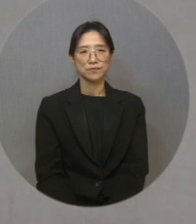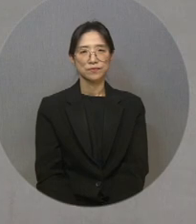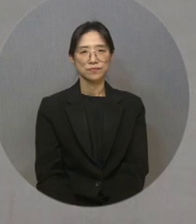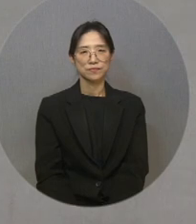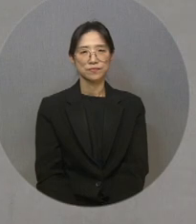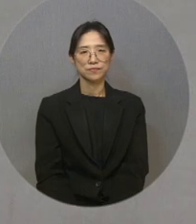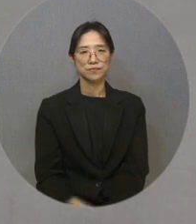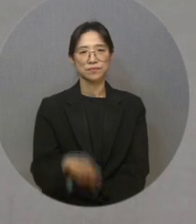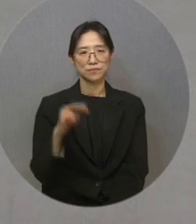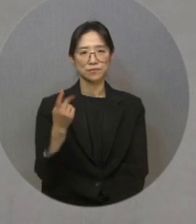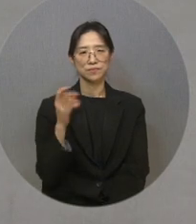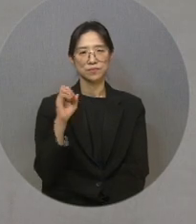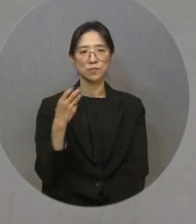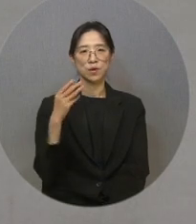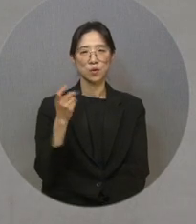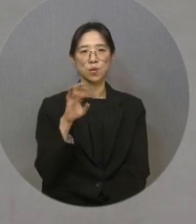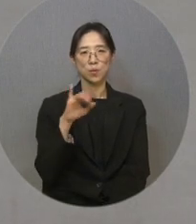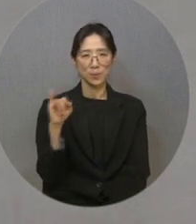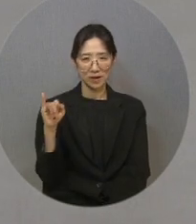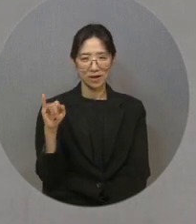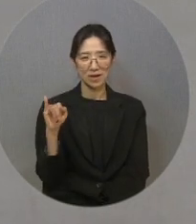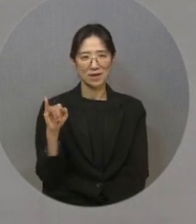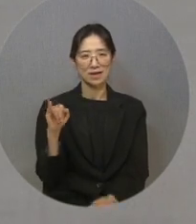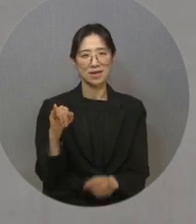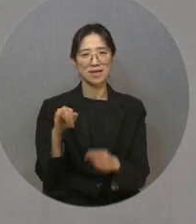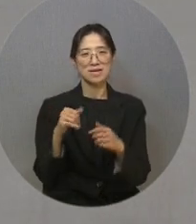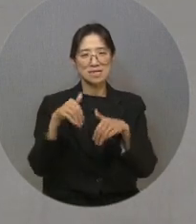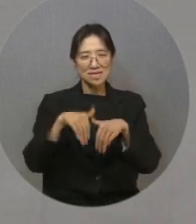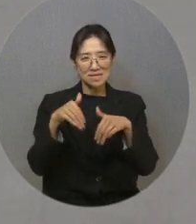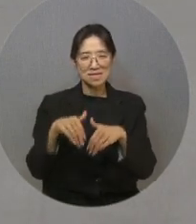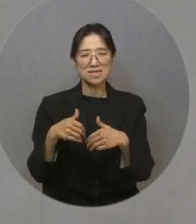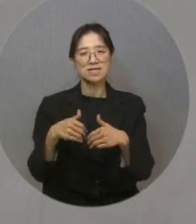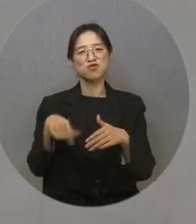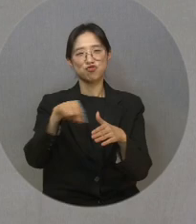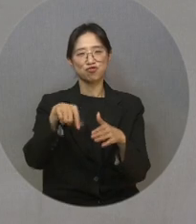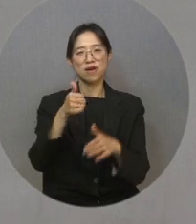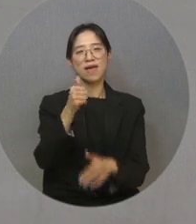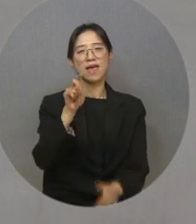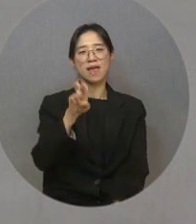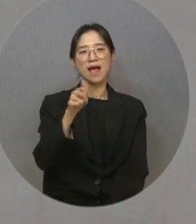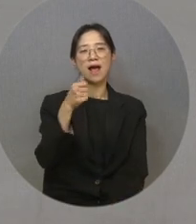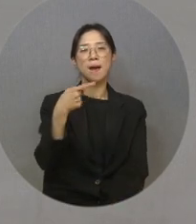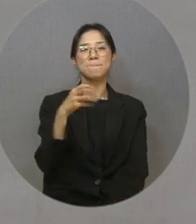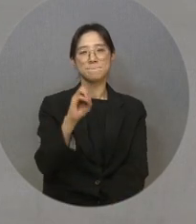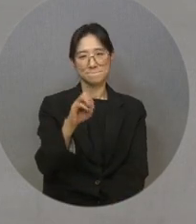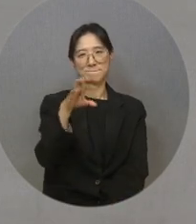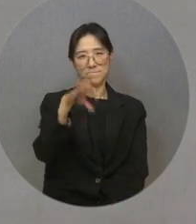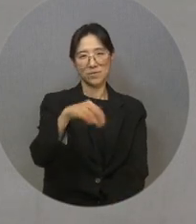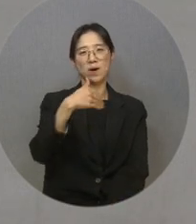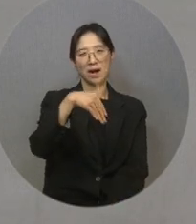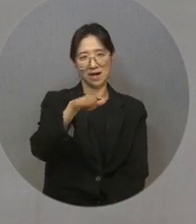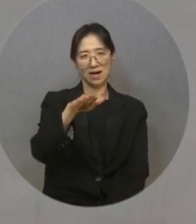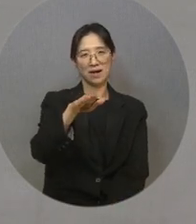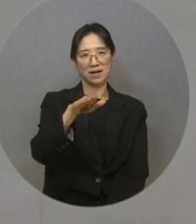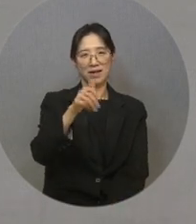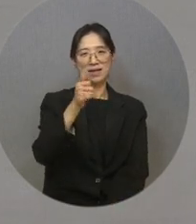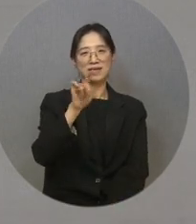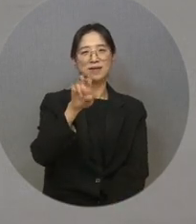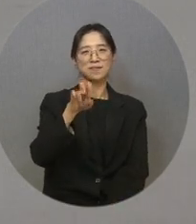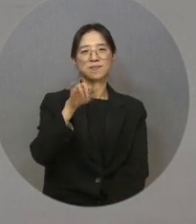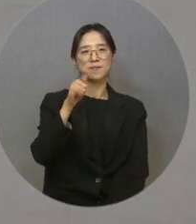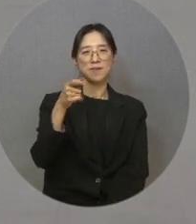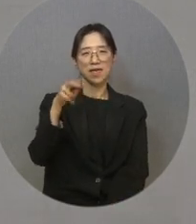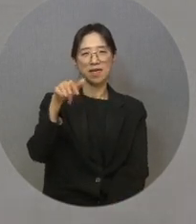도요토미 히데요시의 많은 그 신하들 중에서 함흥으로 올라간 우리의 임해군도 잡고 들였던